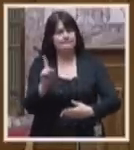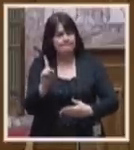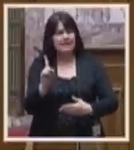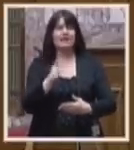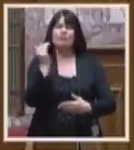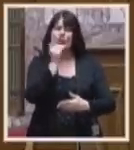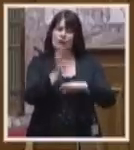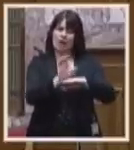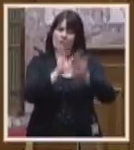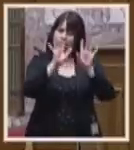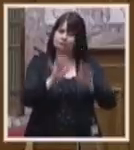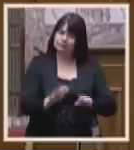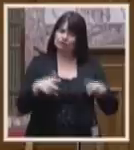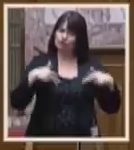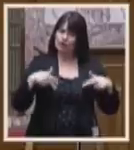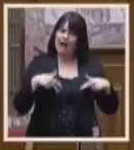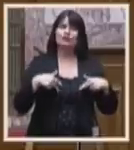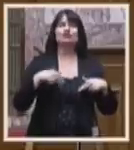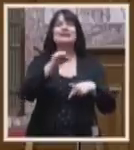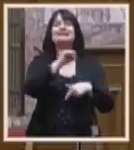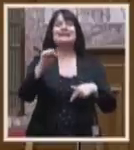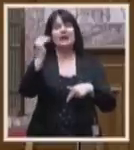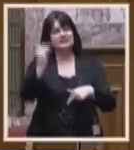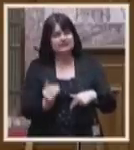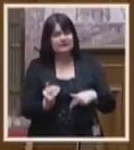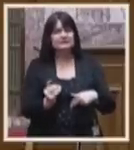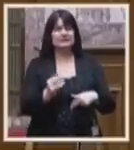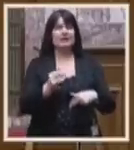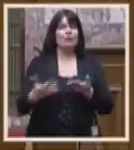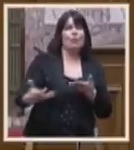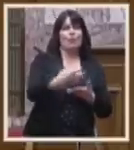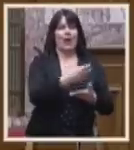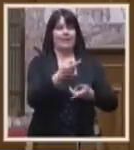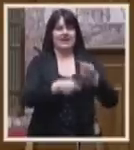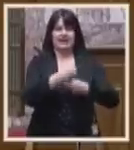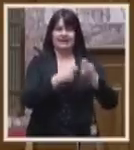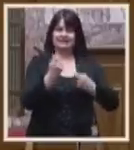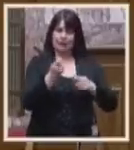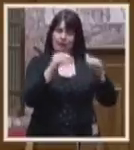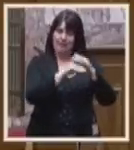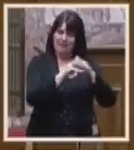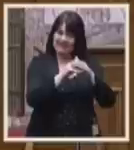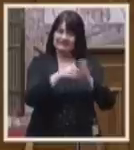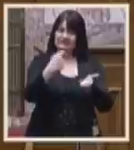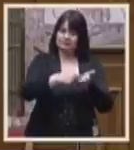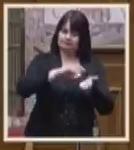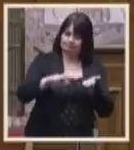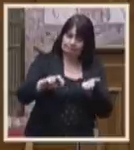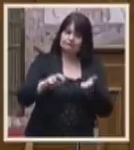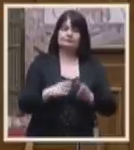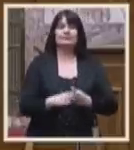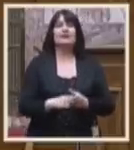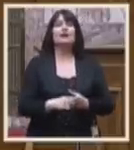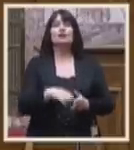υπηρεσίες του κράτους, μείωση συντελεστών στα κέρδη των επιχειρήσεων που επενδύονται, με επίκεντρο την